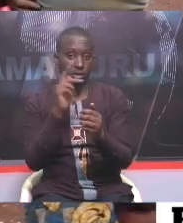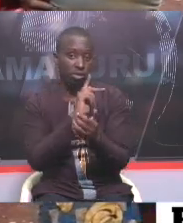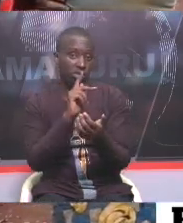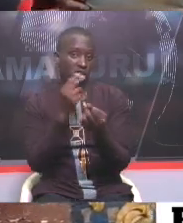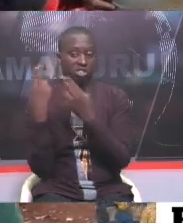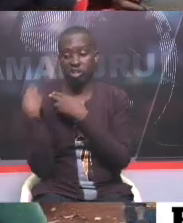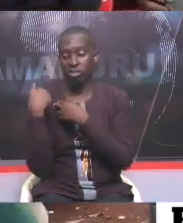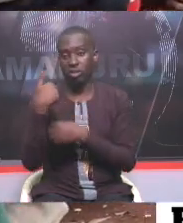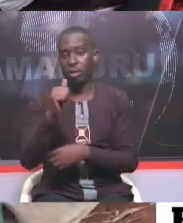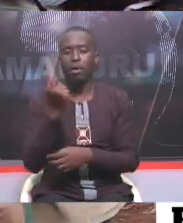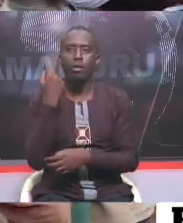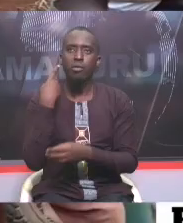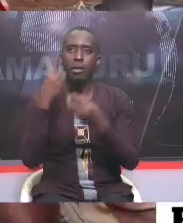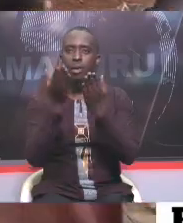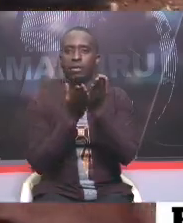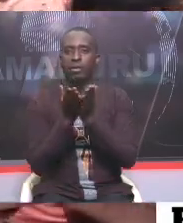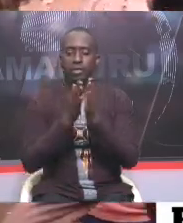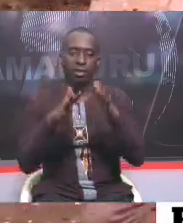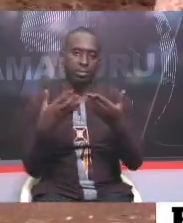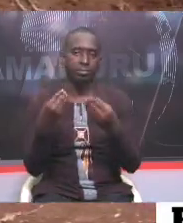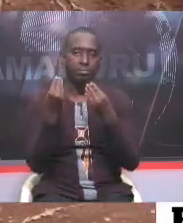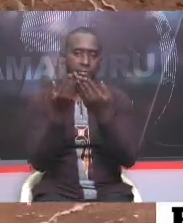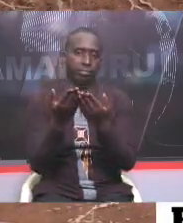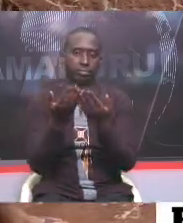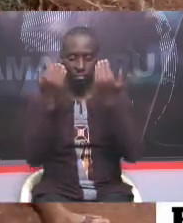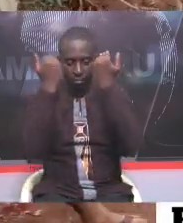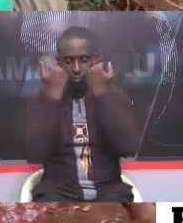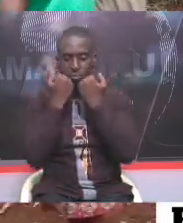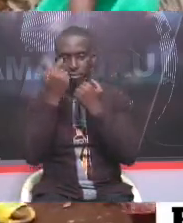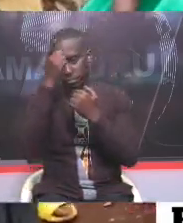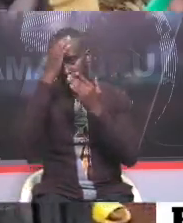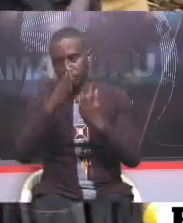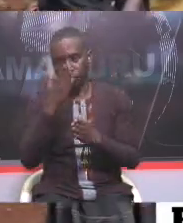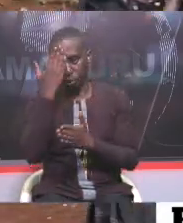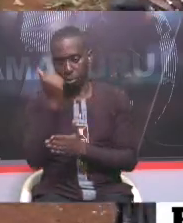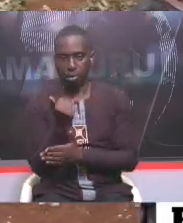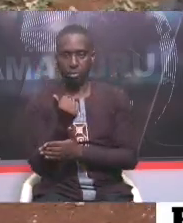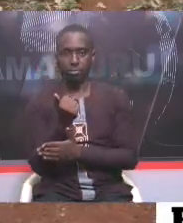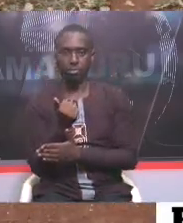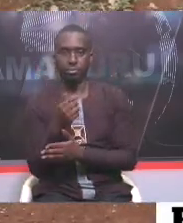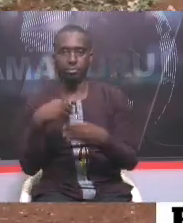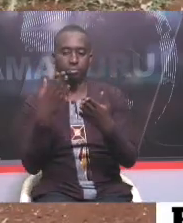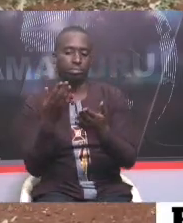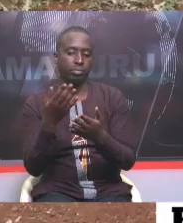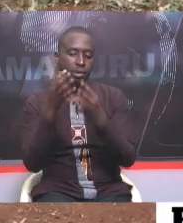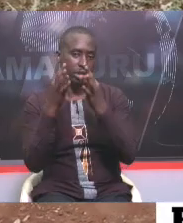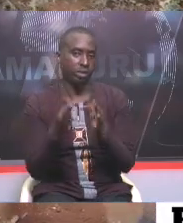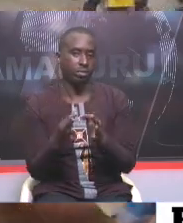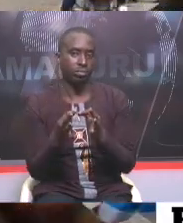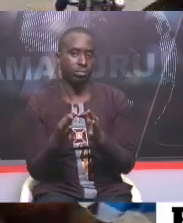yuko batanga serivisi cyangwa se baha ubutabera abaturage ari uko batanze ikintu,